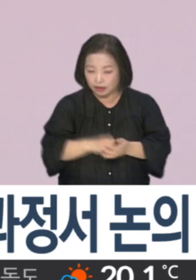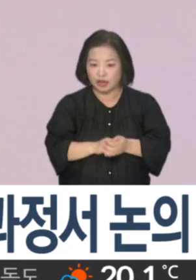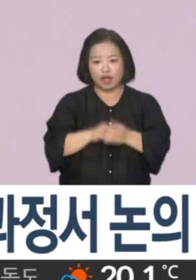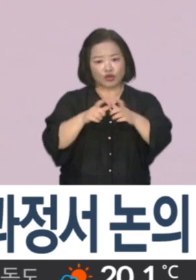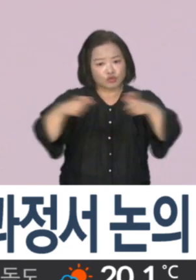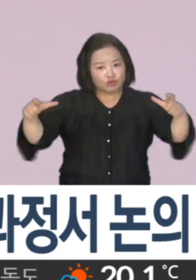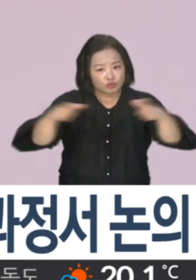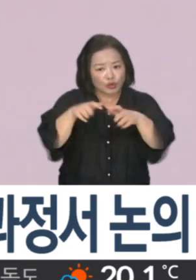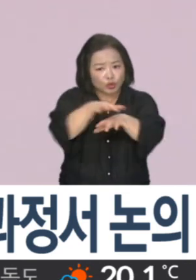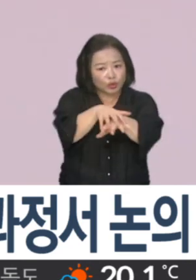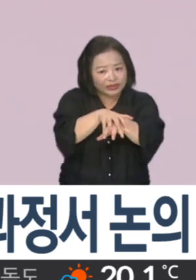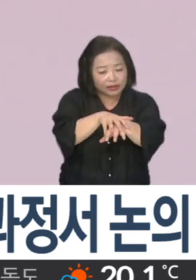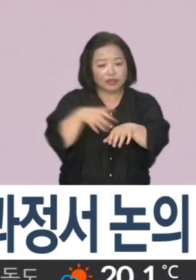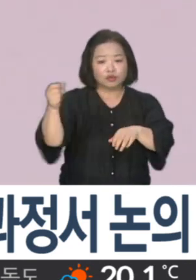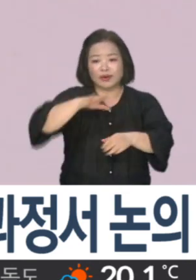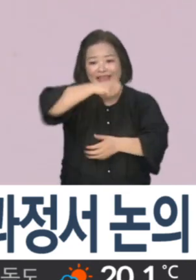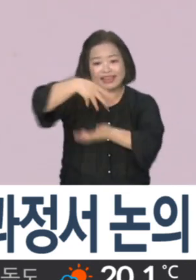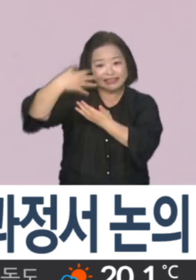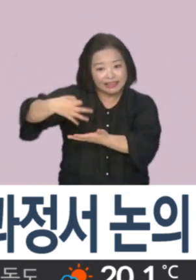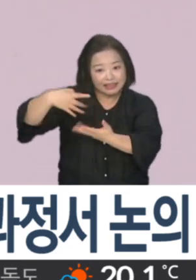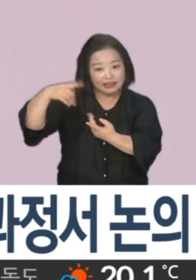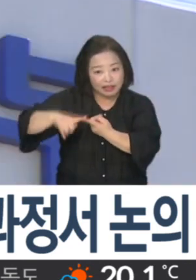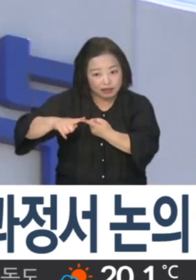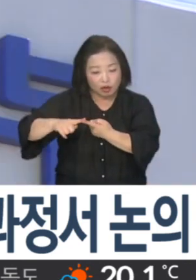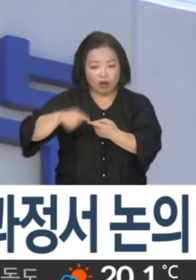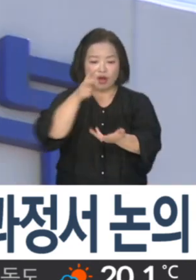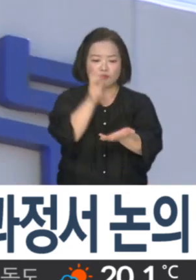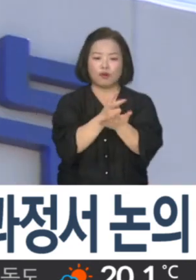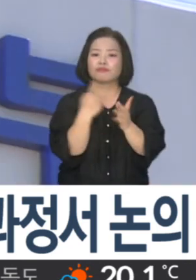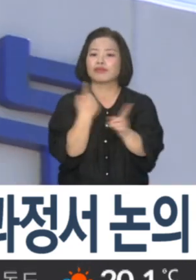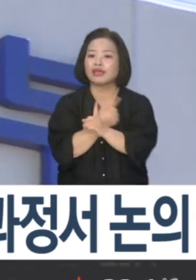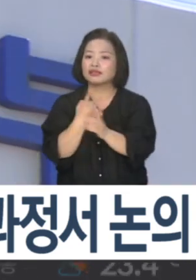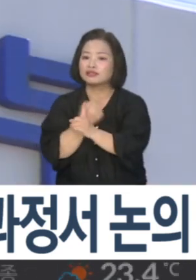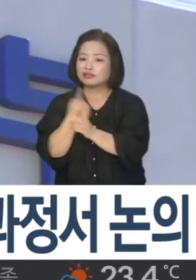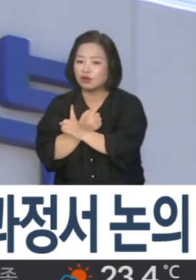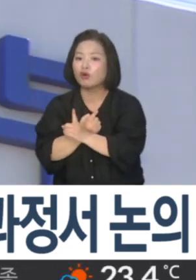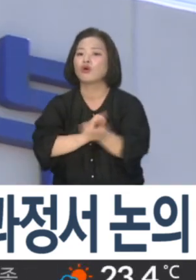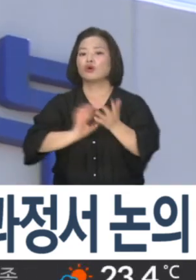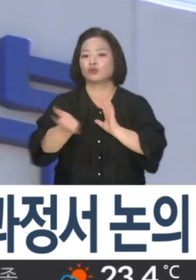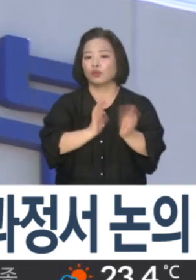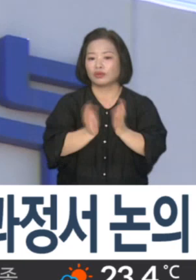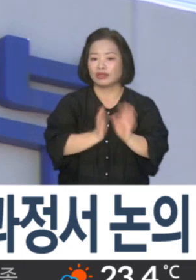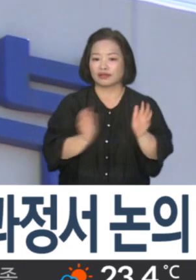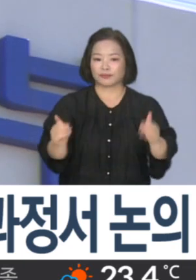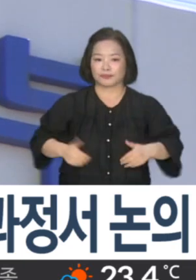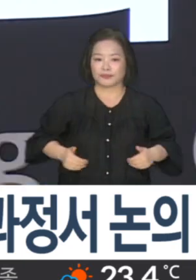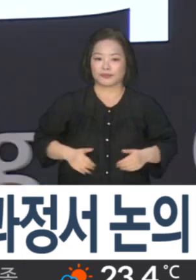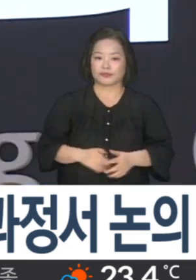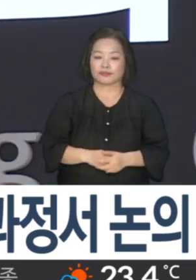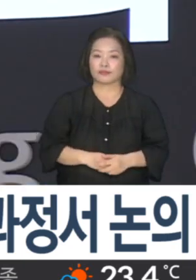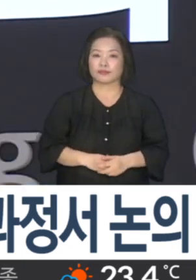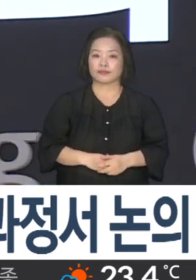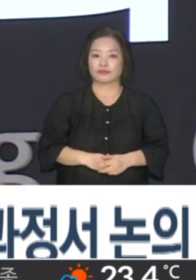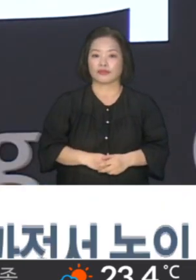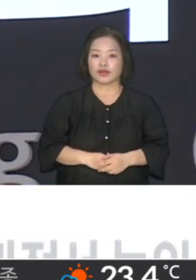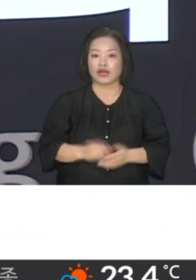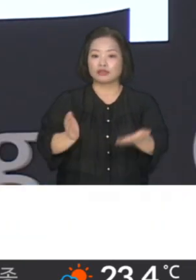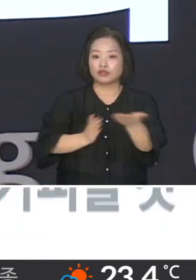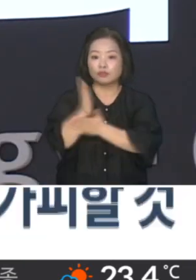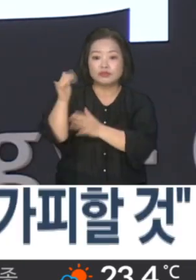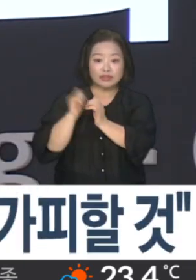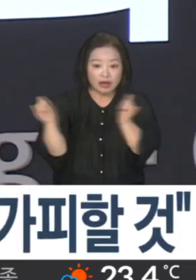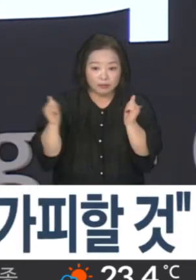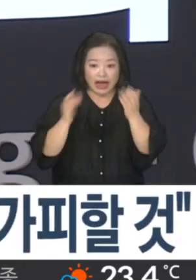규모와 기능, 예산 배정 등을 두고 법 개정 과정에서 논의가 이루어질 것으로 보입니다.